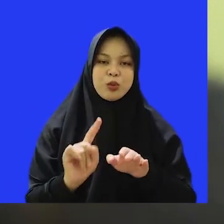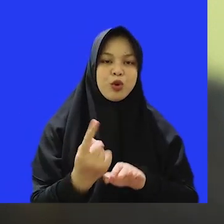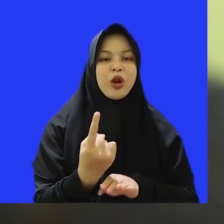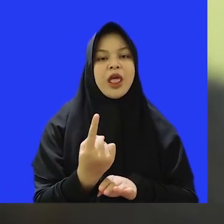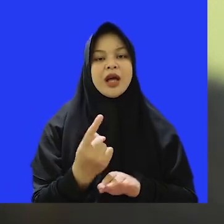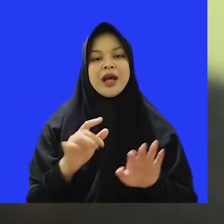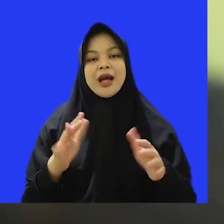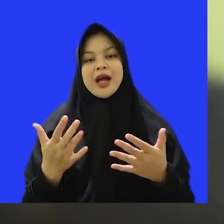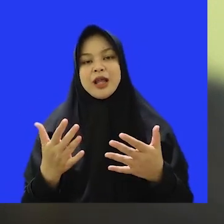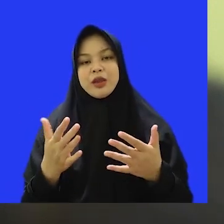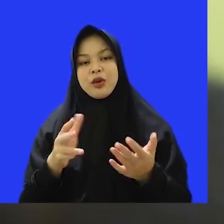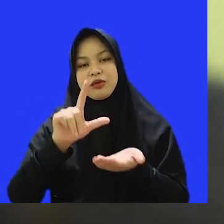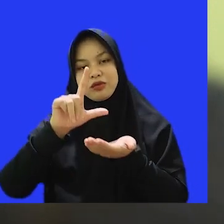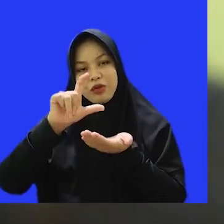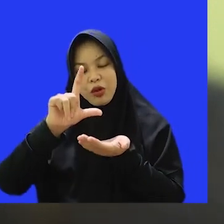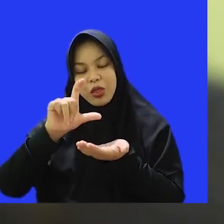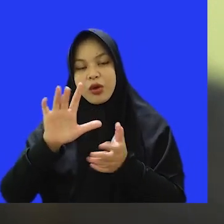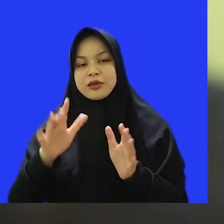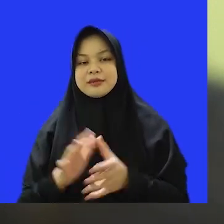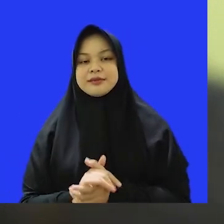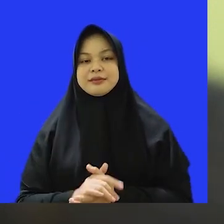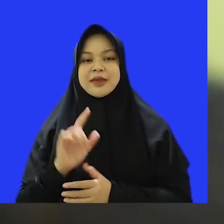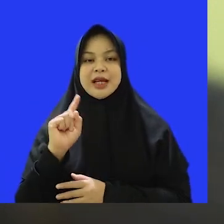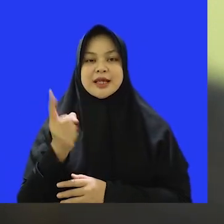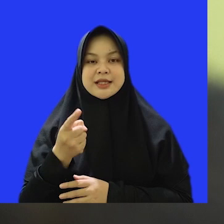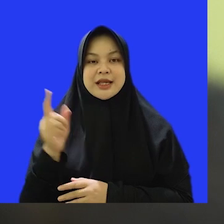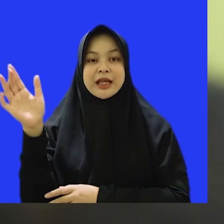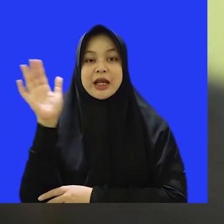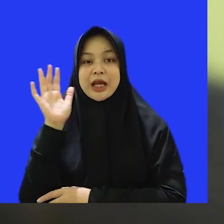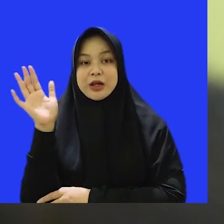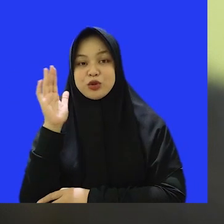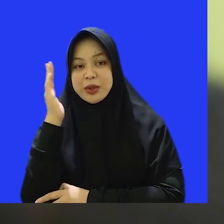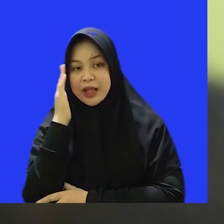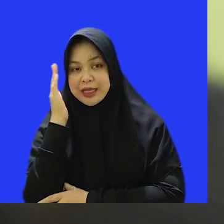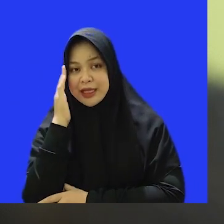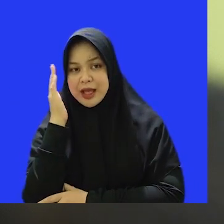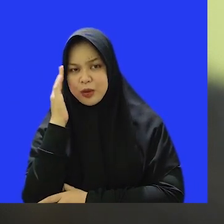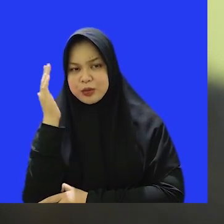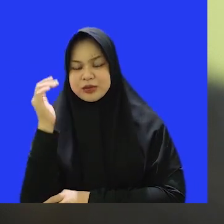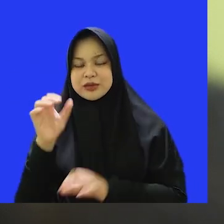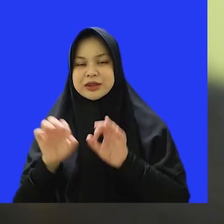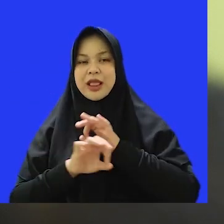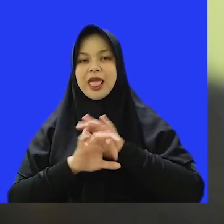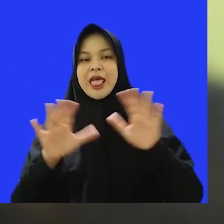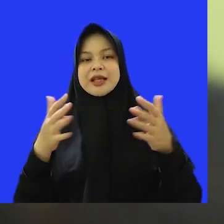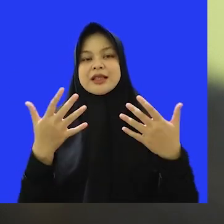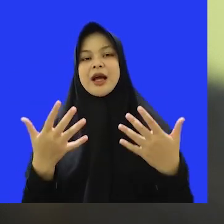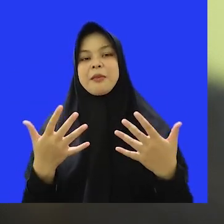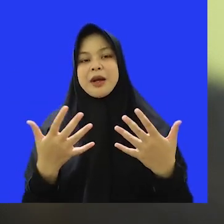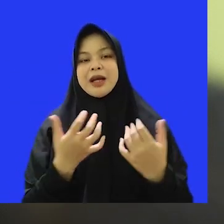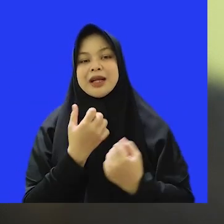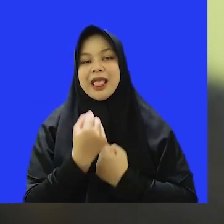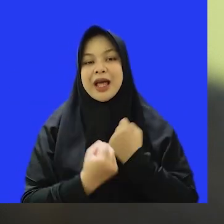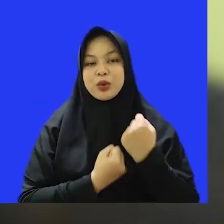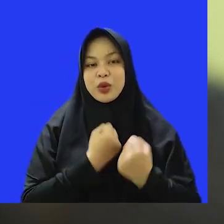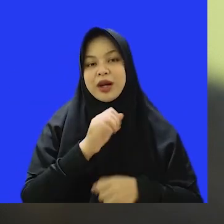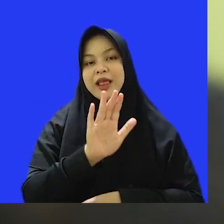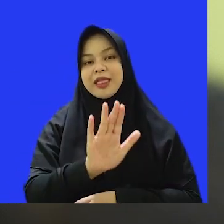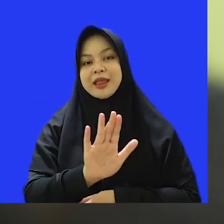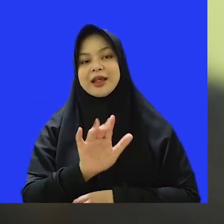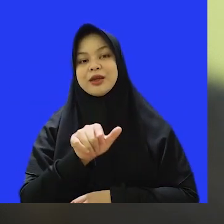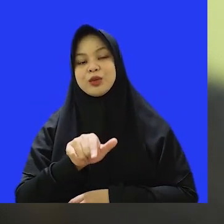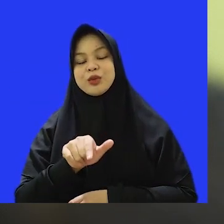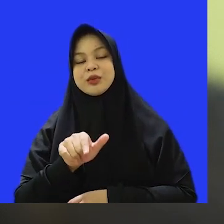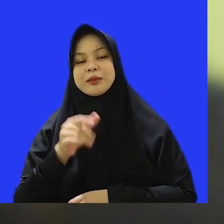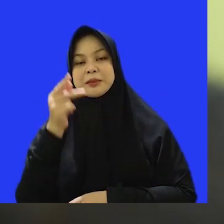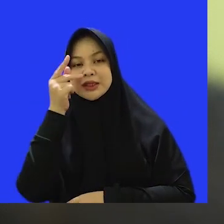memulai atau mengambil gambar. Pastikan narasumber mengetahui dengan jelas apa yang akan dilakukan